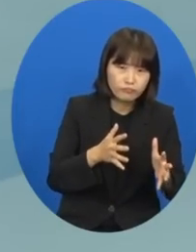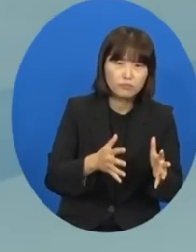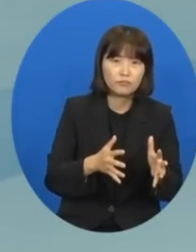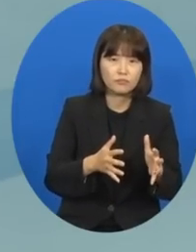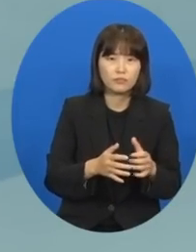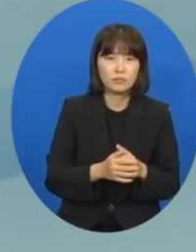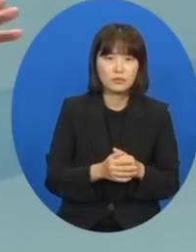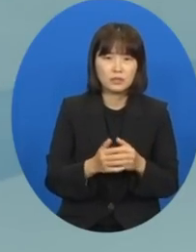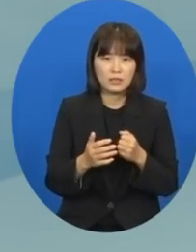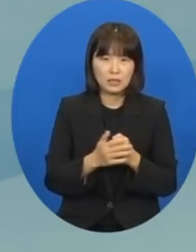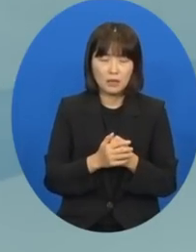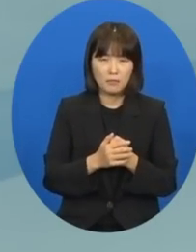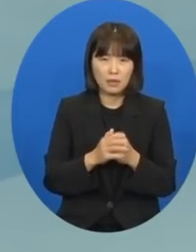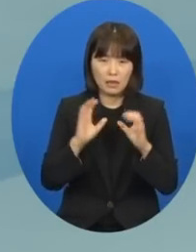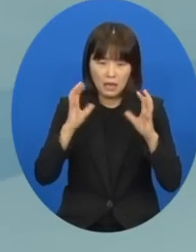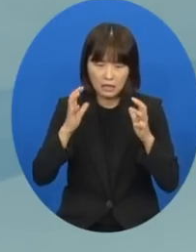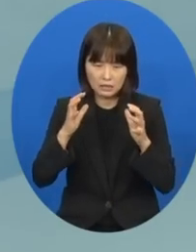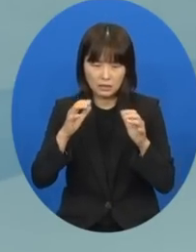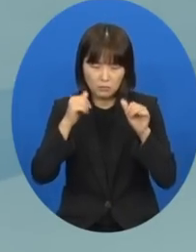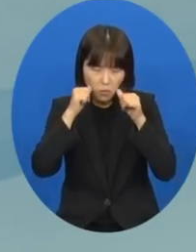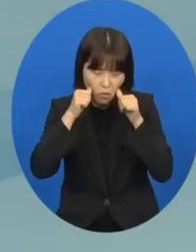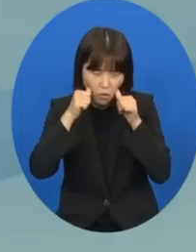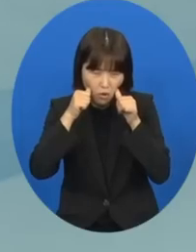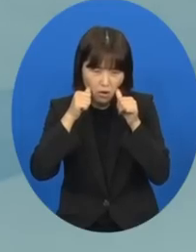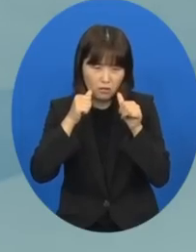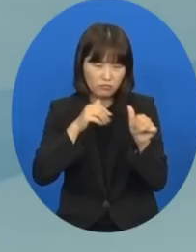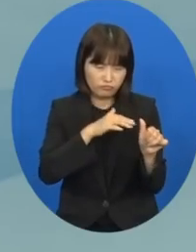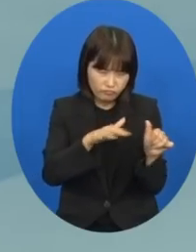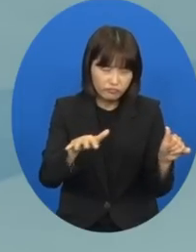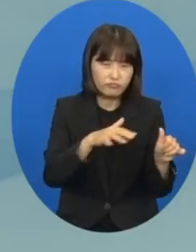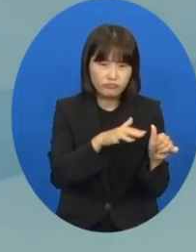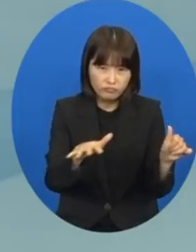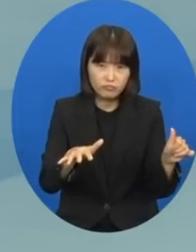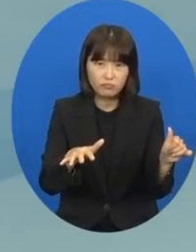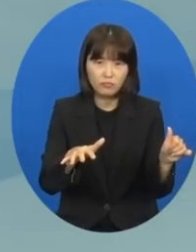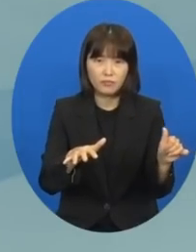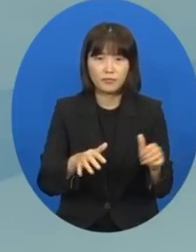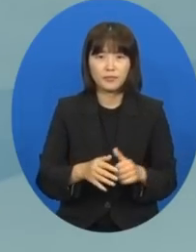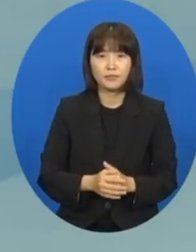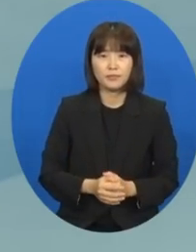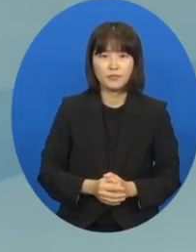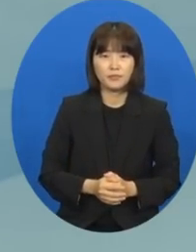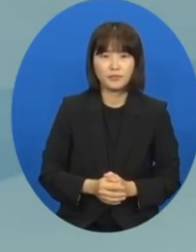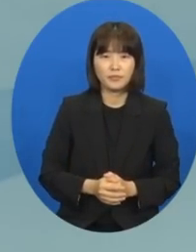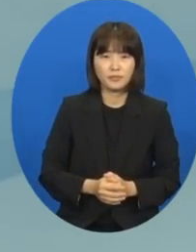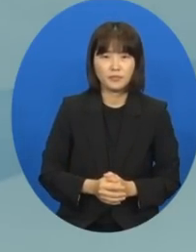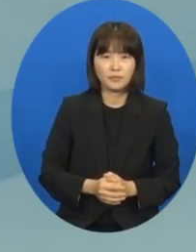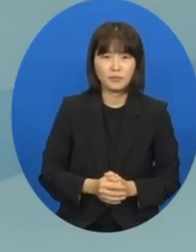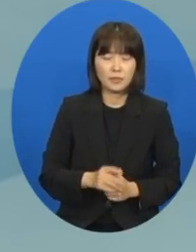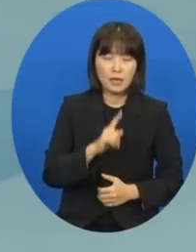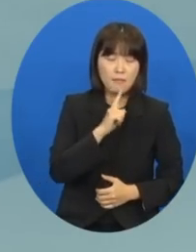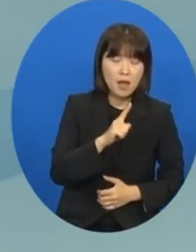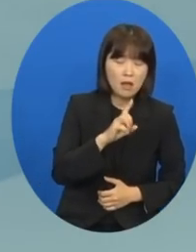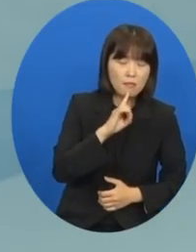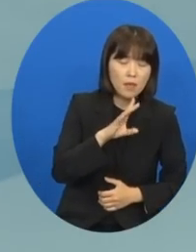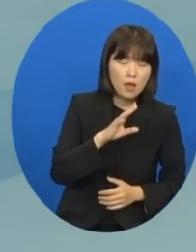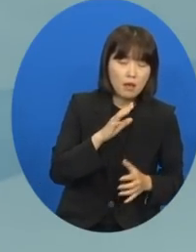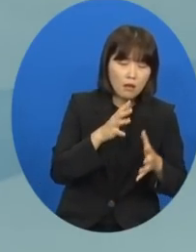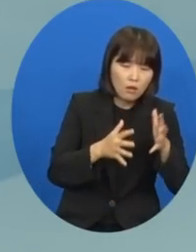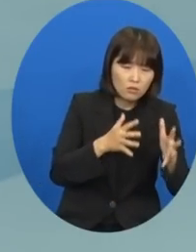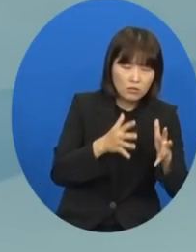이러면서 놀린 거예요. 얼마나 아이가 상처를 받았을까. 사실 말을 잘 못할 뿐이지 알아듣고 하는 건 다